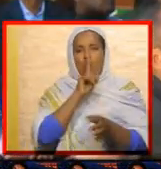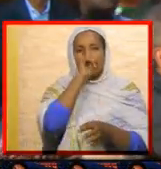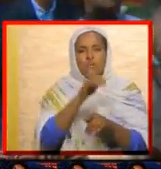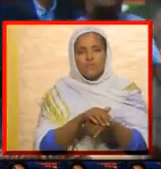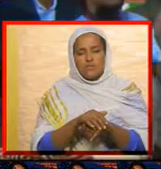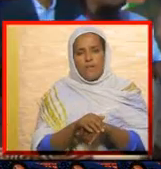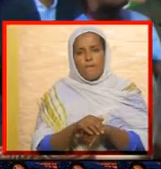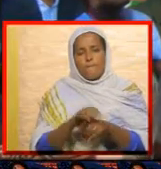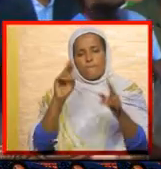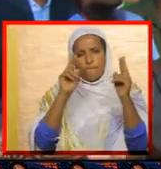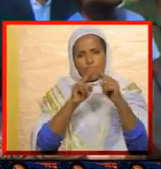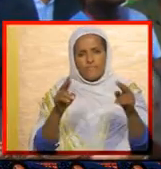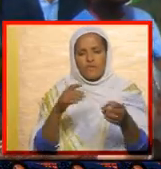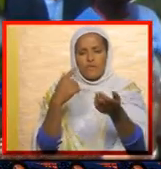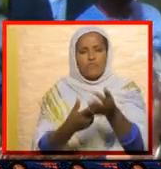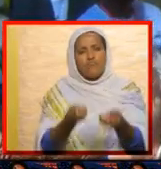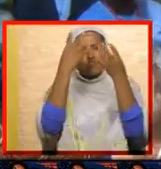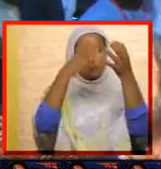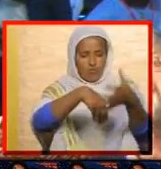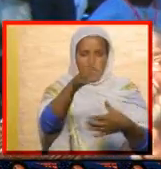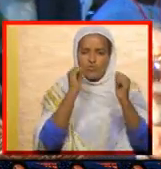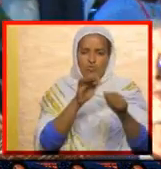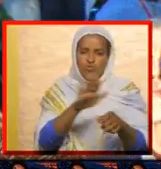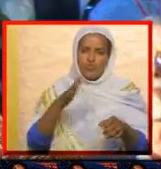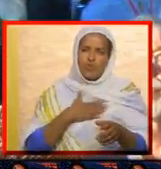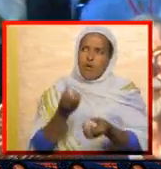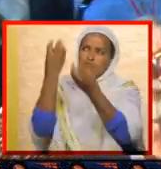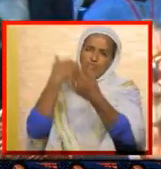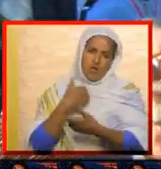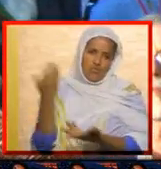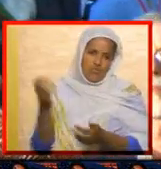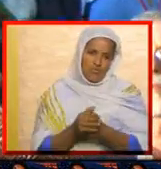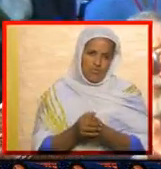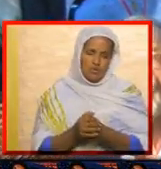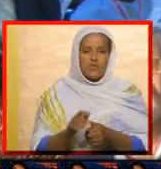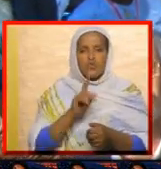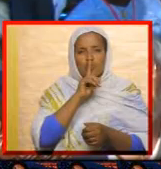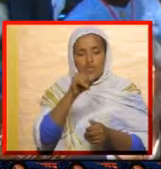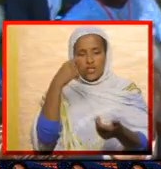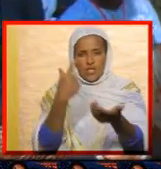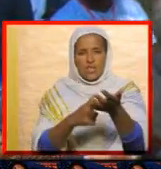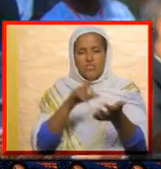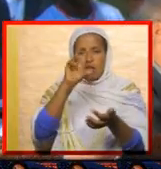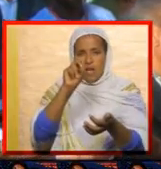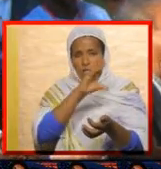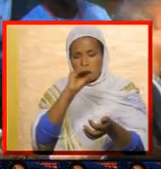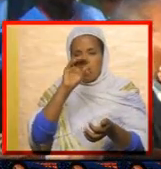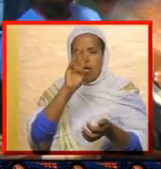ስንት ሰዎች አሉ። ነገር ግን ቅድም ወንድሜ እዚህ ያሉ ሰውዬ ኮሚቴ በያው ቦታው